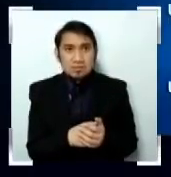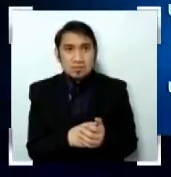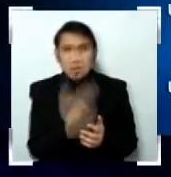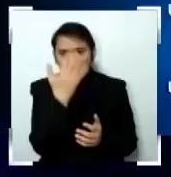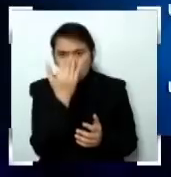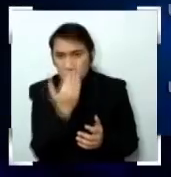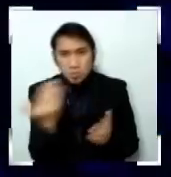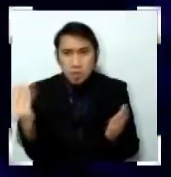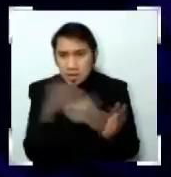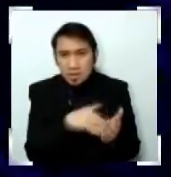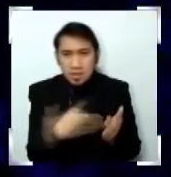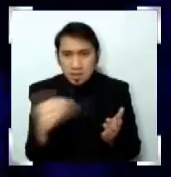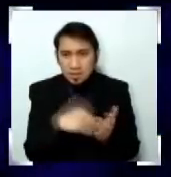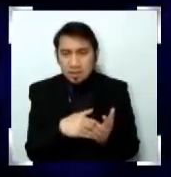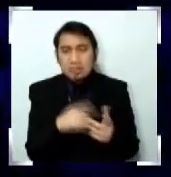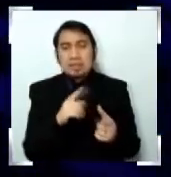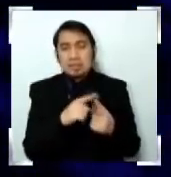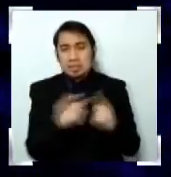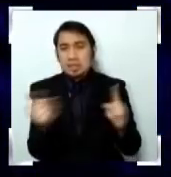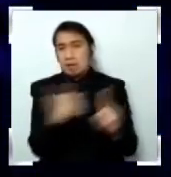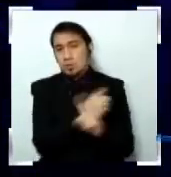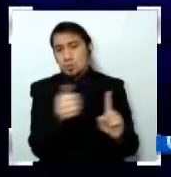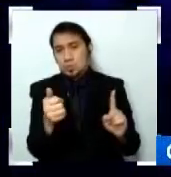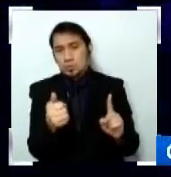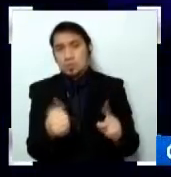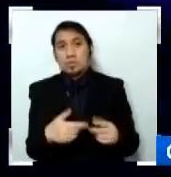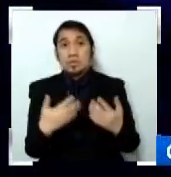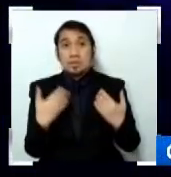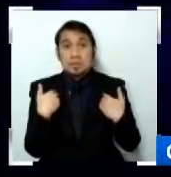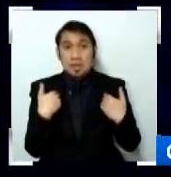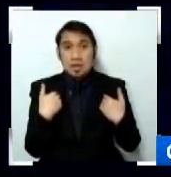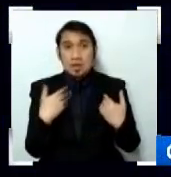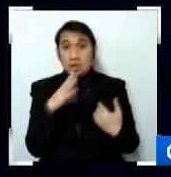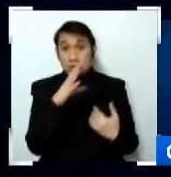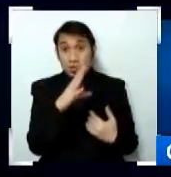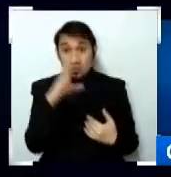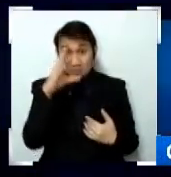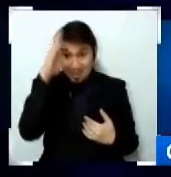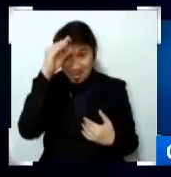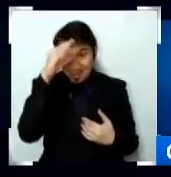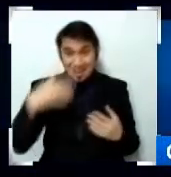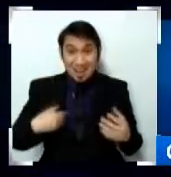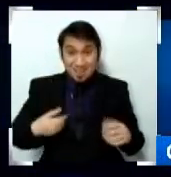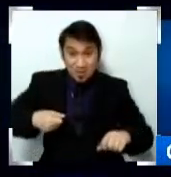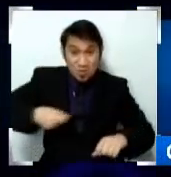Bakit inuulit mo? Sa huli, isang lalaki na may bitbit na lagari ang lalapit kay Carlo.